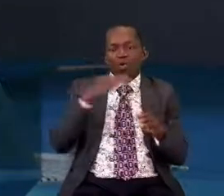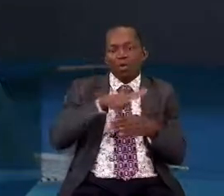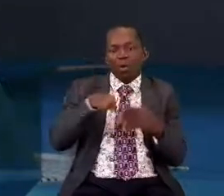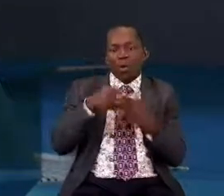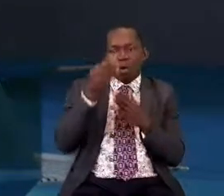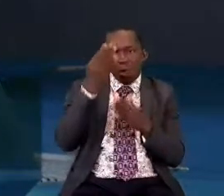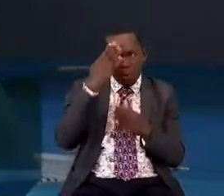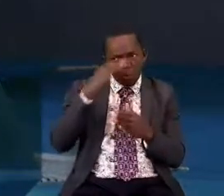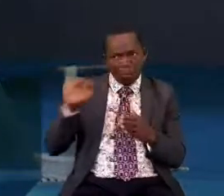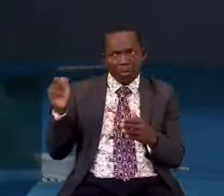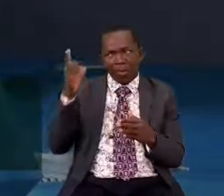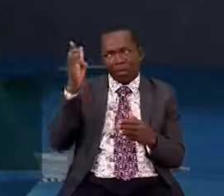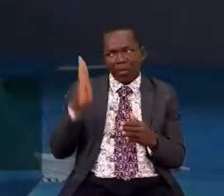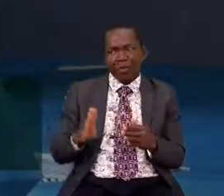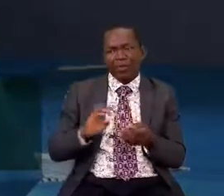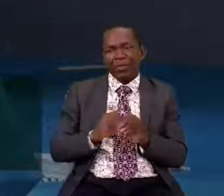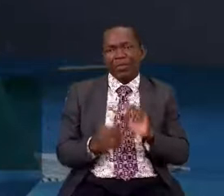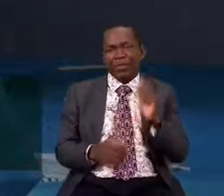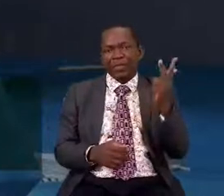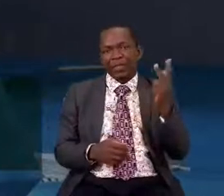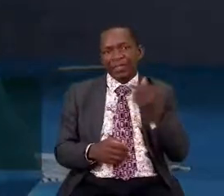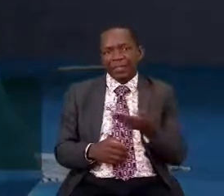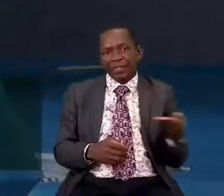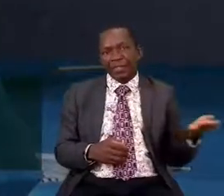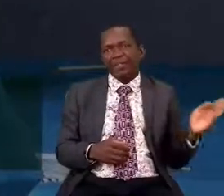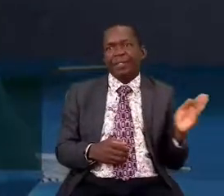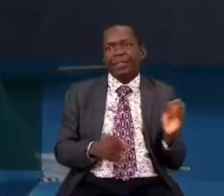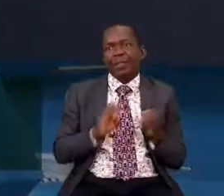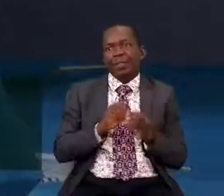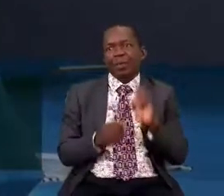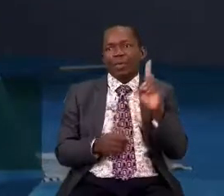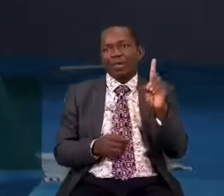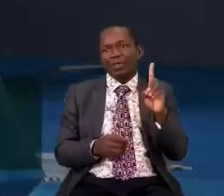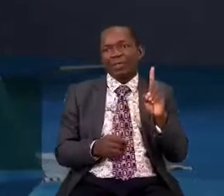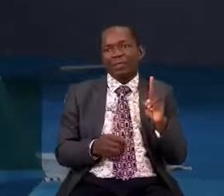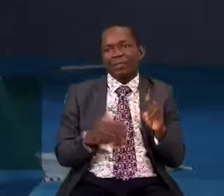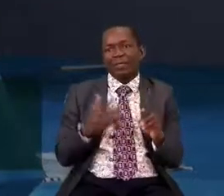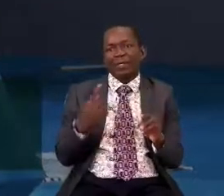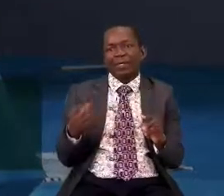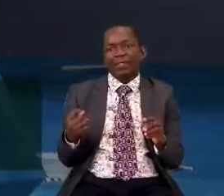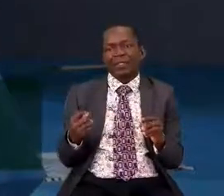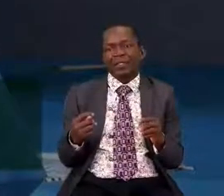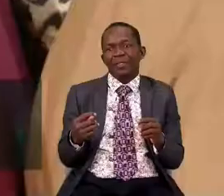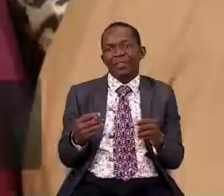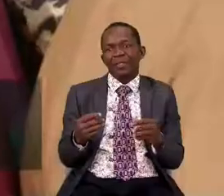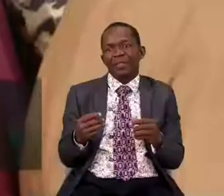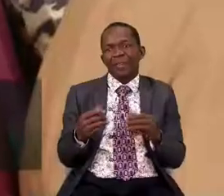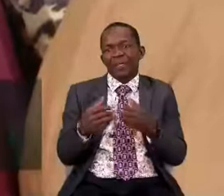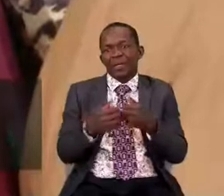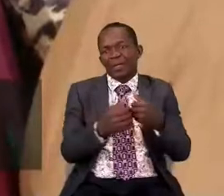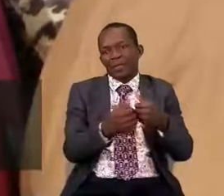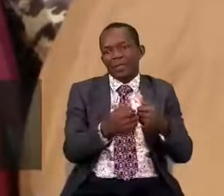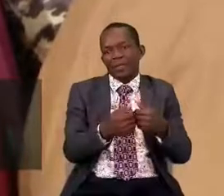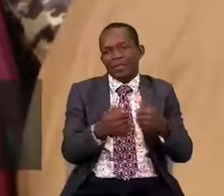départ et la promotion de Moïse. Le départ et la promotion de Moïse.